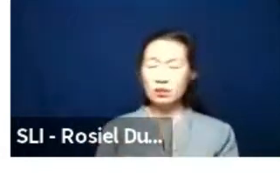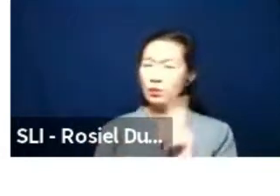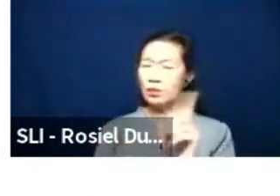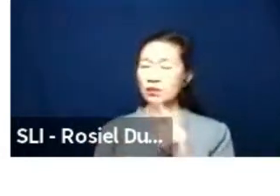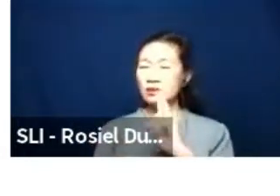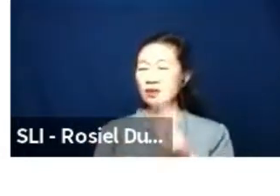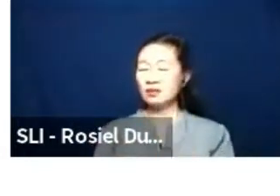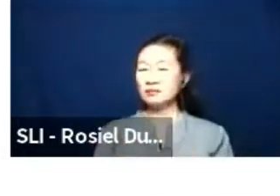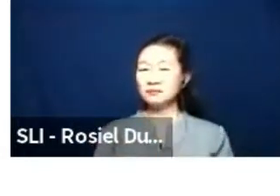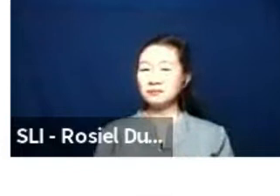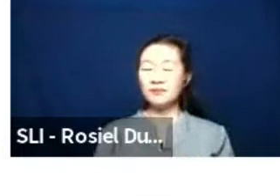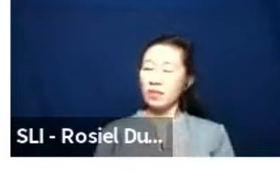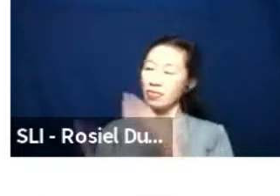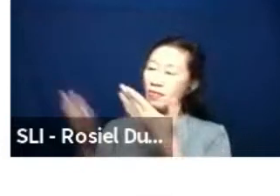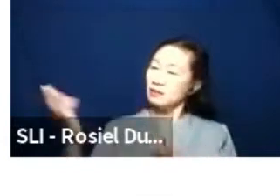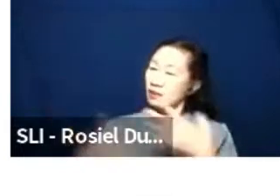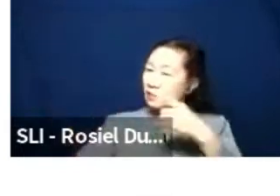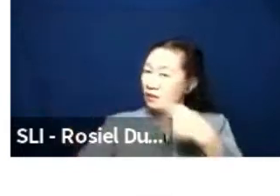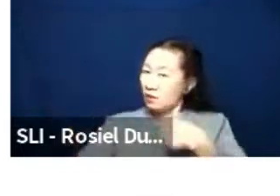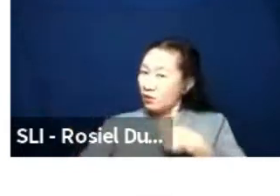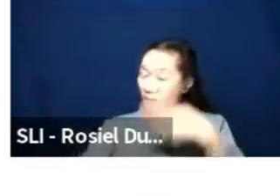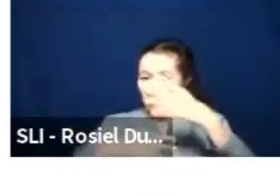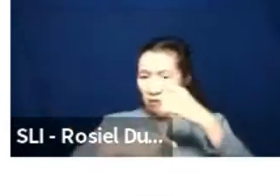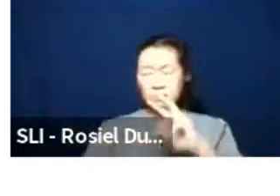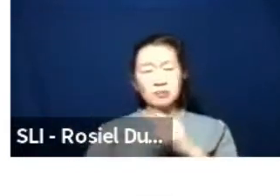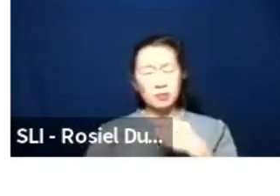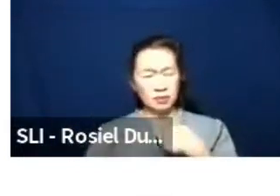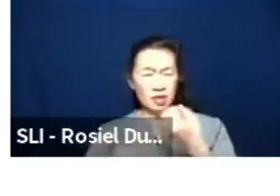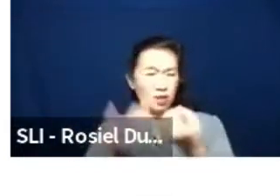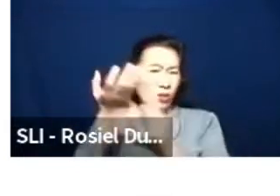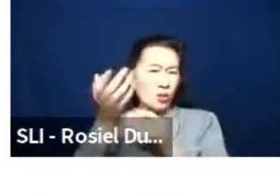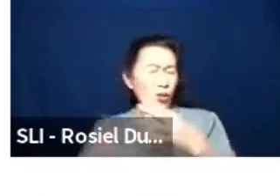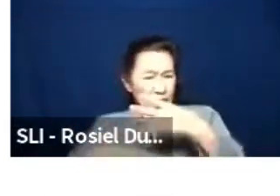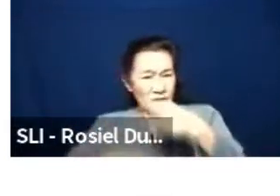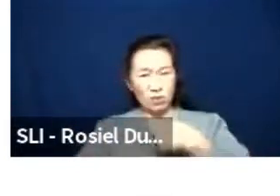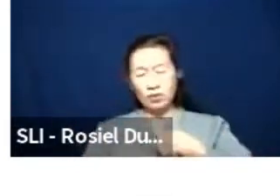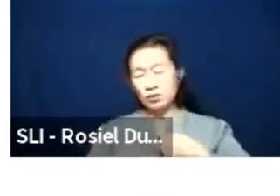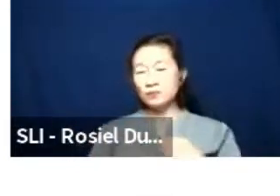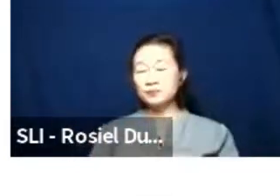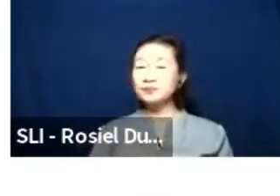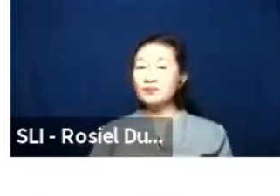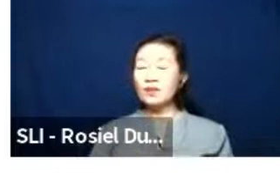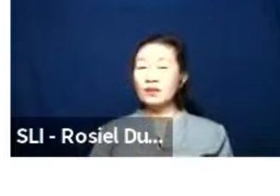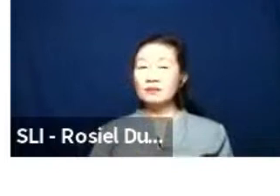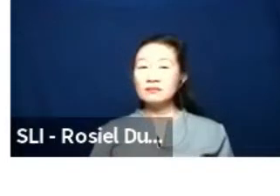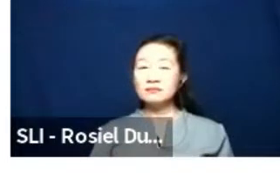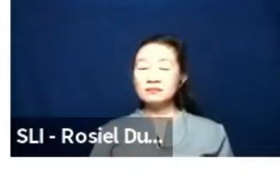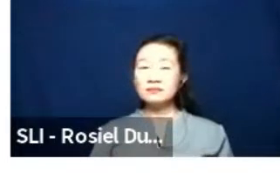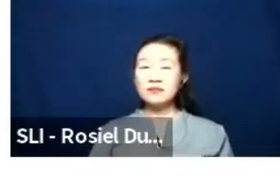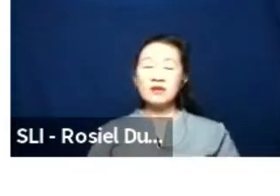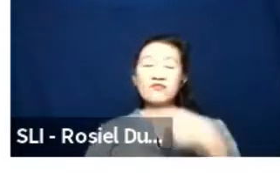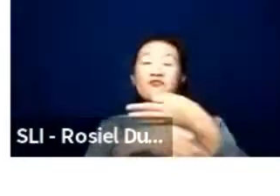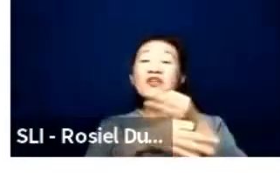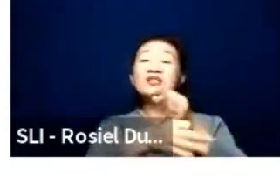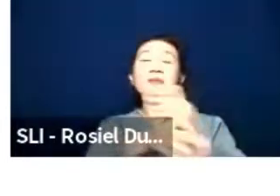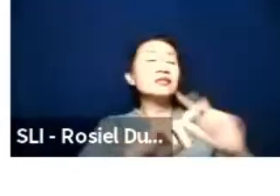mga bagay na interesado ako? Interesado ba ako sa pagluluto or interesado ba ako sa kukumpuni ng iba't